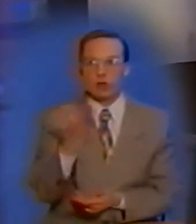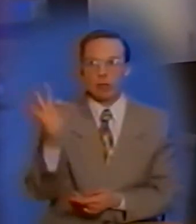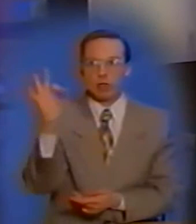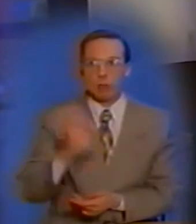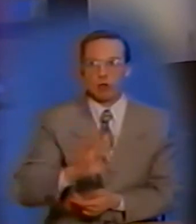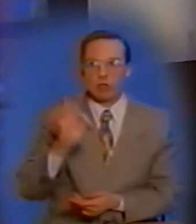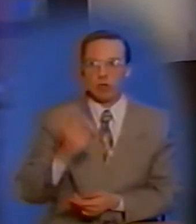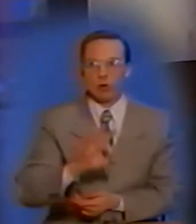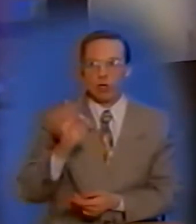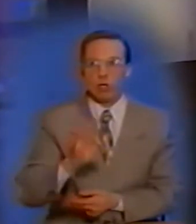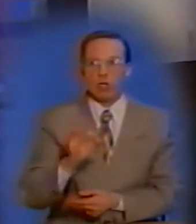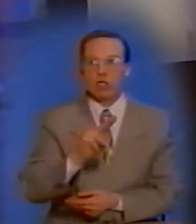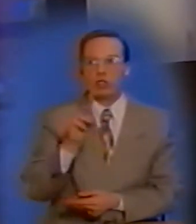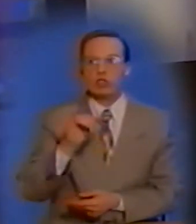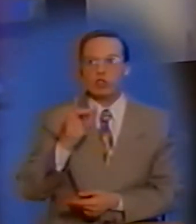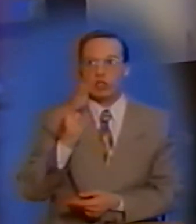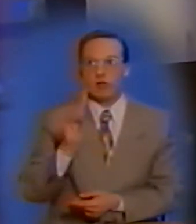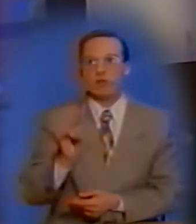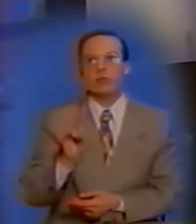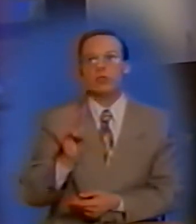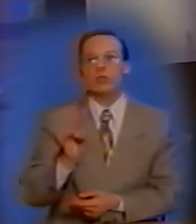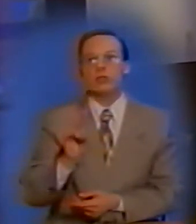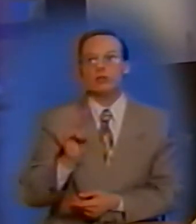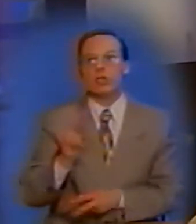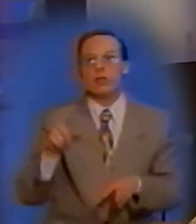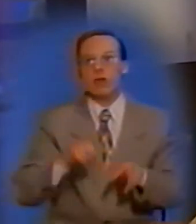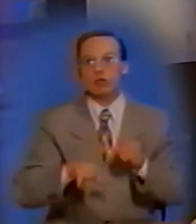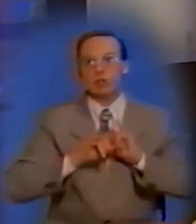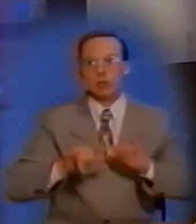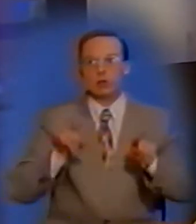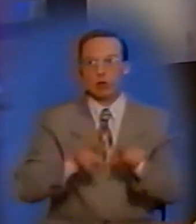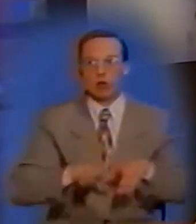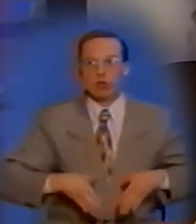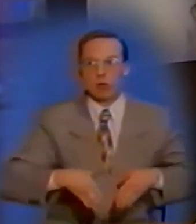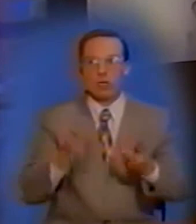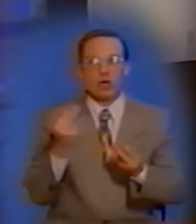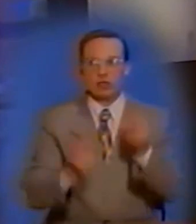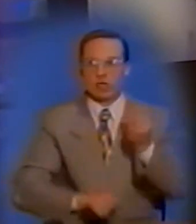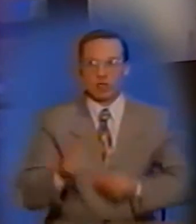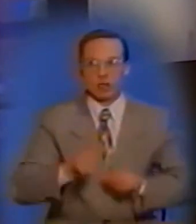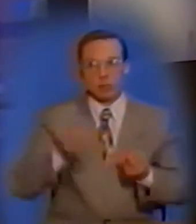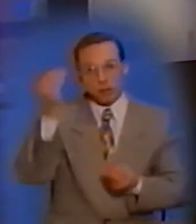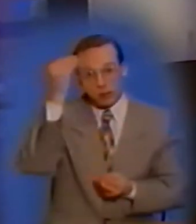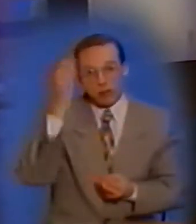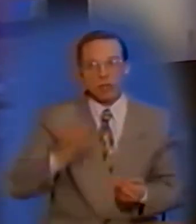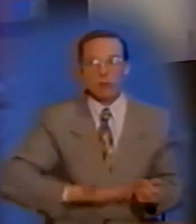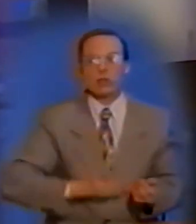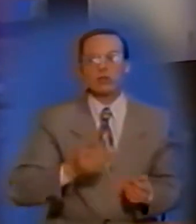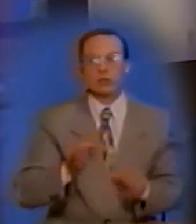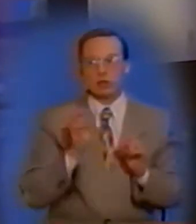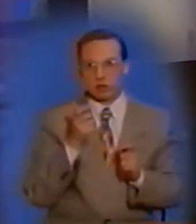25% živ infekcijos sąlygoti būtent šito plitimo kelio. Priminti, nežaisti su gyvenimu ir gyventi